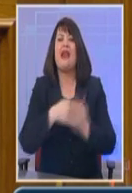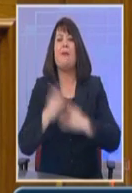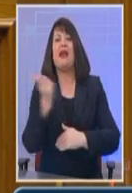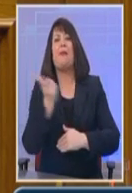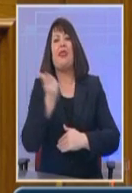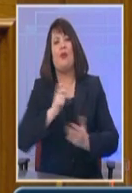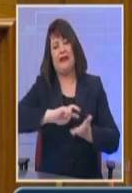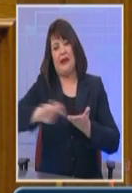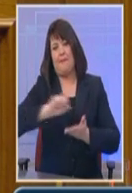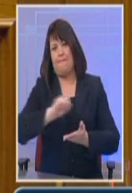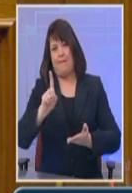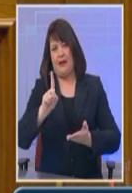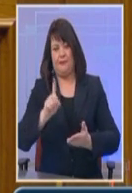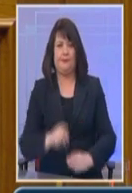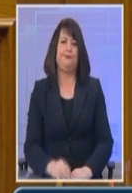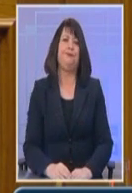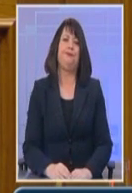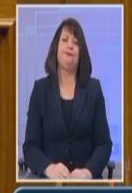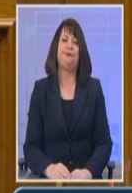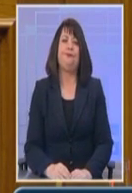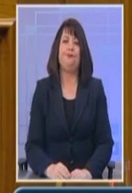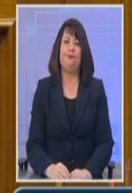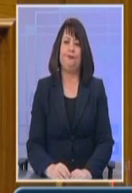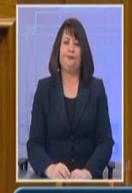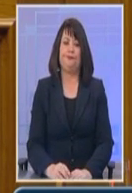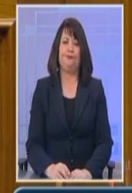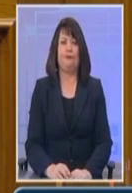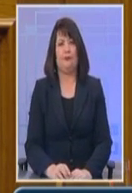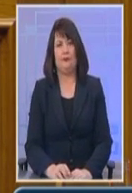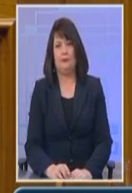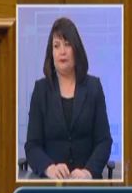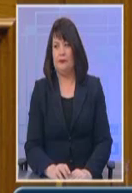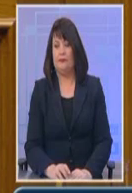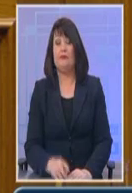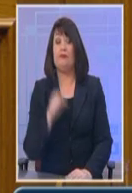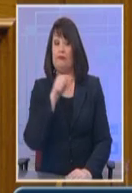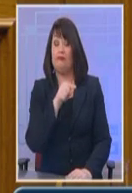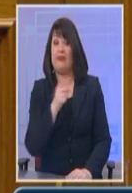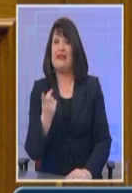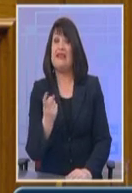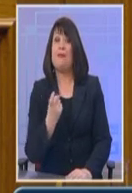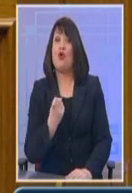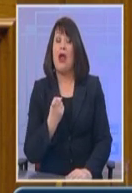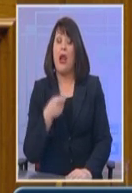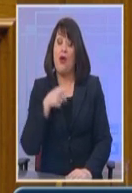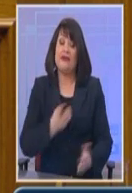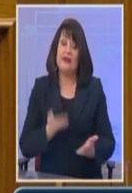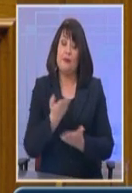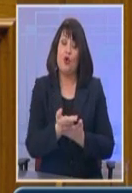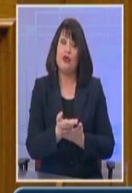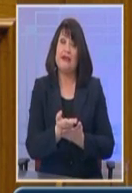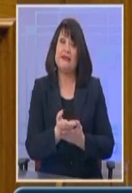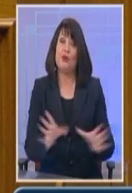αναπηρικών επιδομάτων και βοηθημάτων για καταστροφές. Σας προκαλώ να υιοθετήσετε